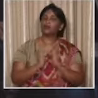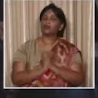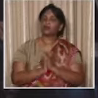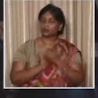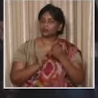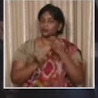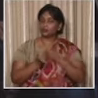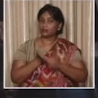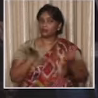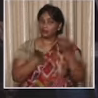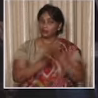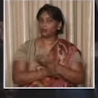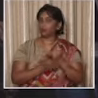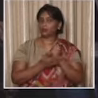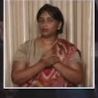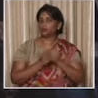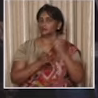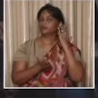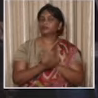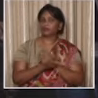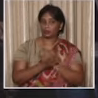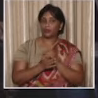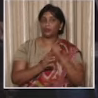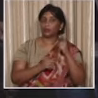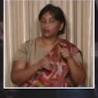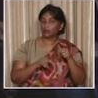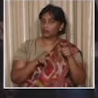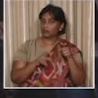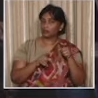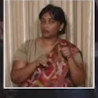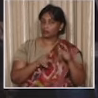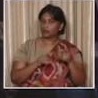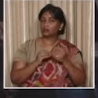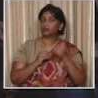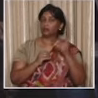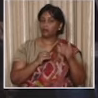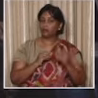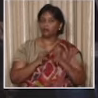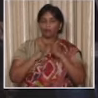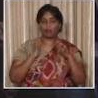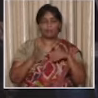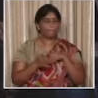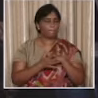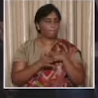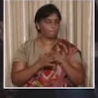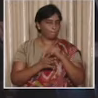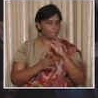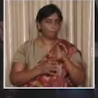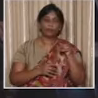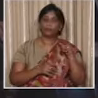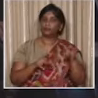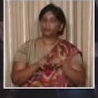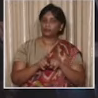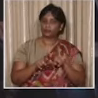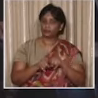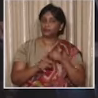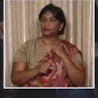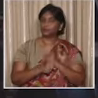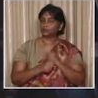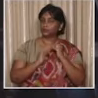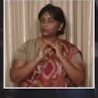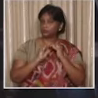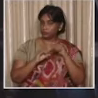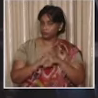සාමූහික ගිවිසුම් ක්‍රියාවලිය සම්පූර්ණයෙන්ම අනහිටලා තියෙනවා. ඒකෙනුත් තවත් විශාල පීඩාවකට පත් වෙලා තියෙනවා. ඒ නිසා